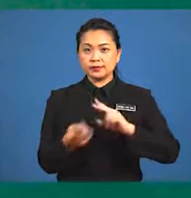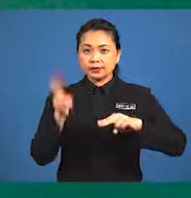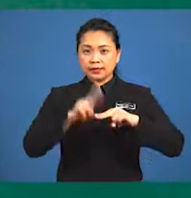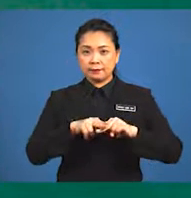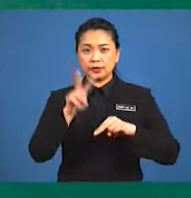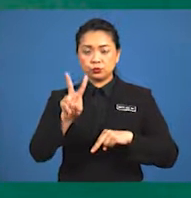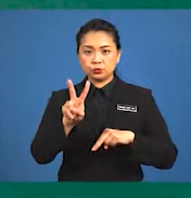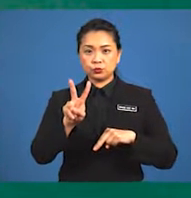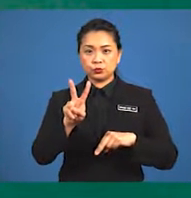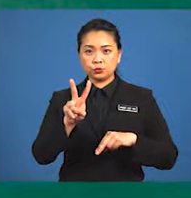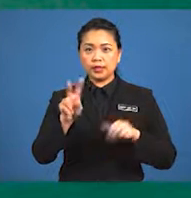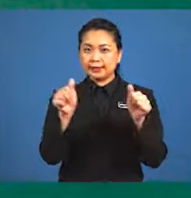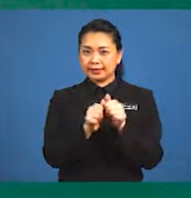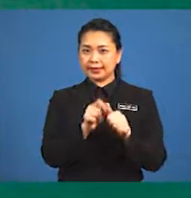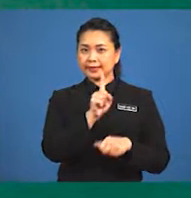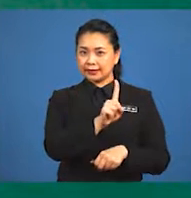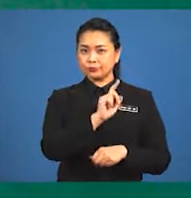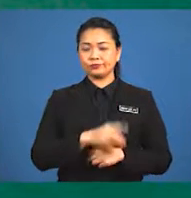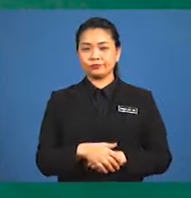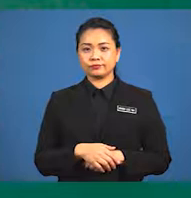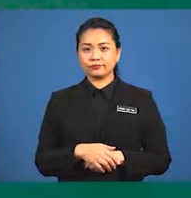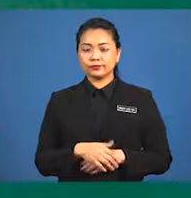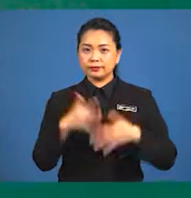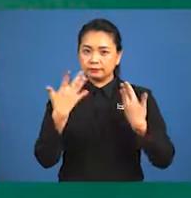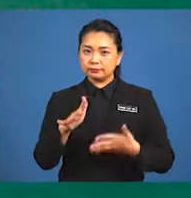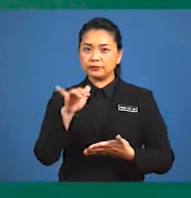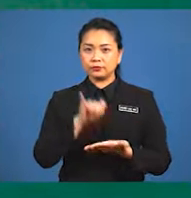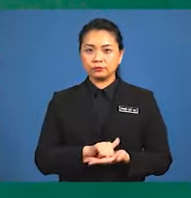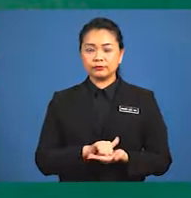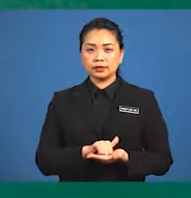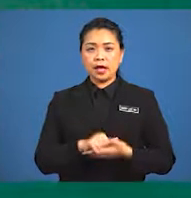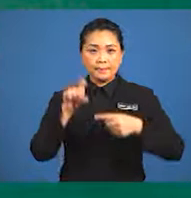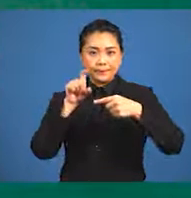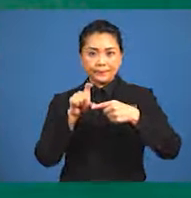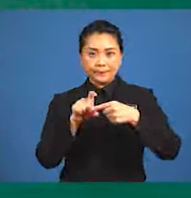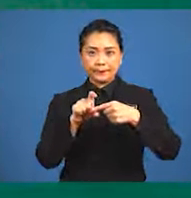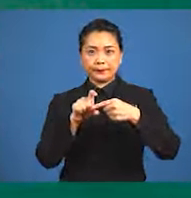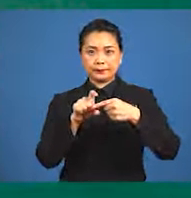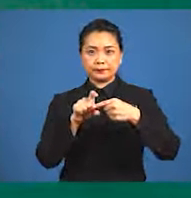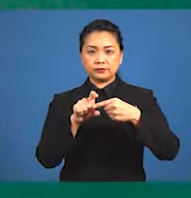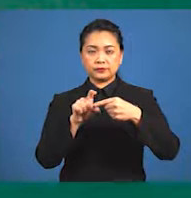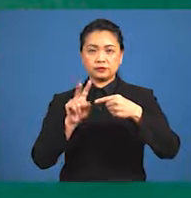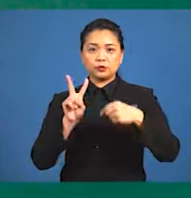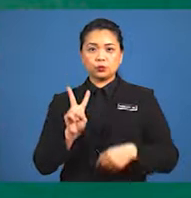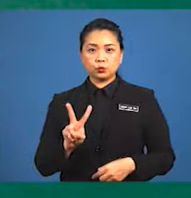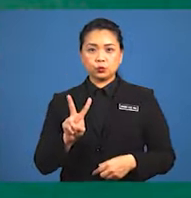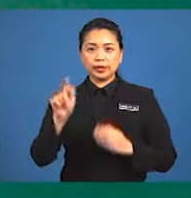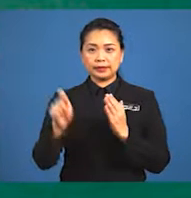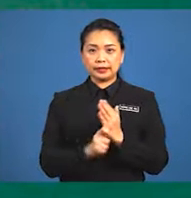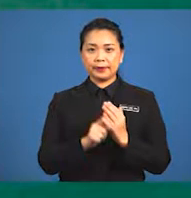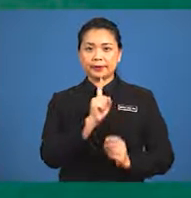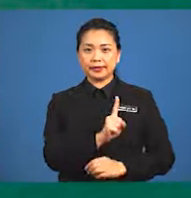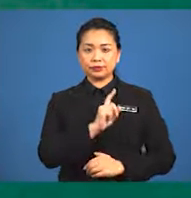2 dengan 1. Kemudian, bahagikan dengan 2 tambah